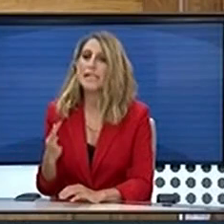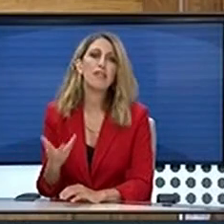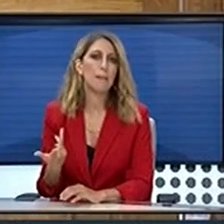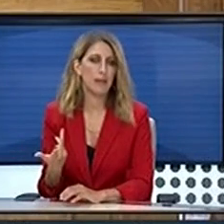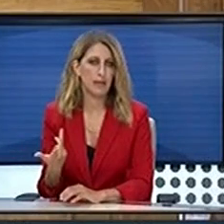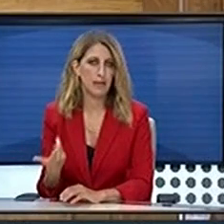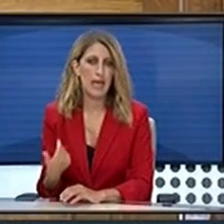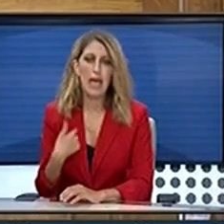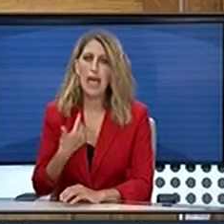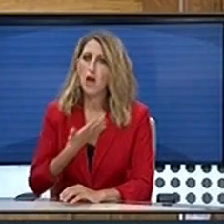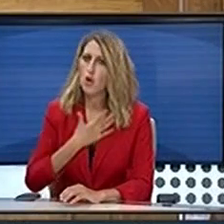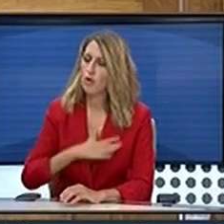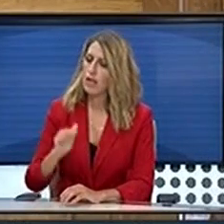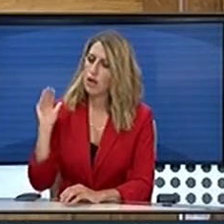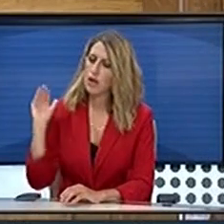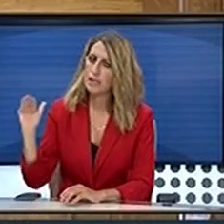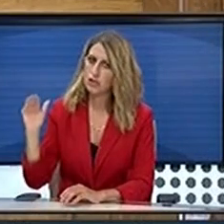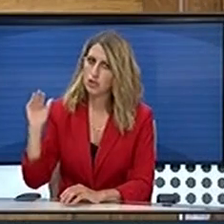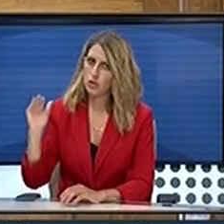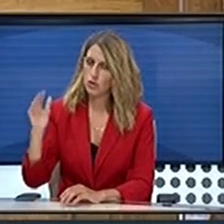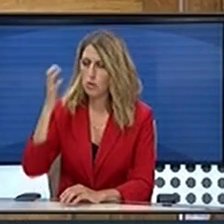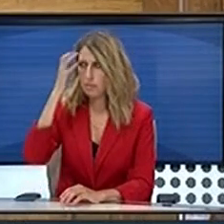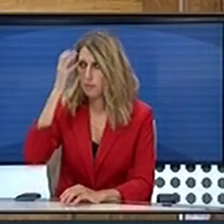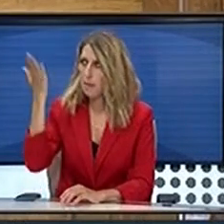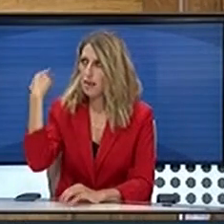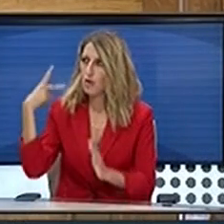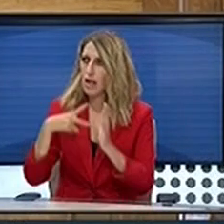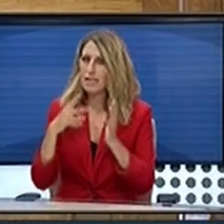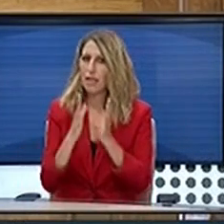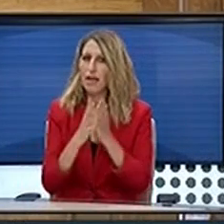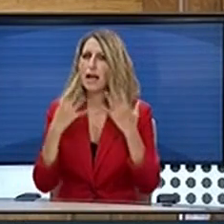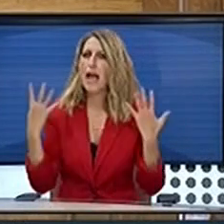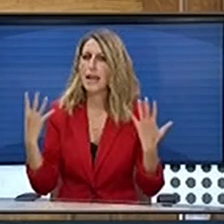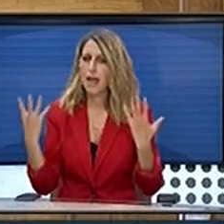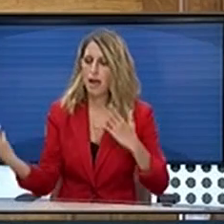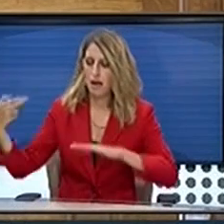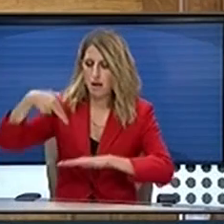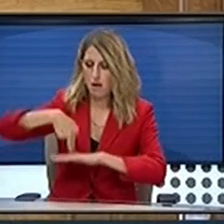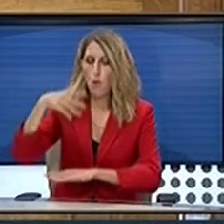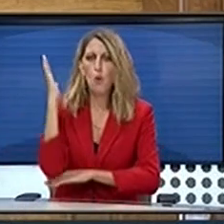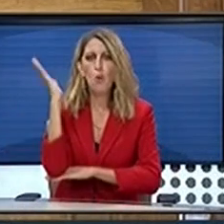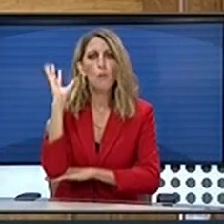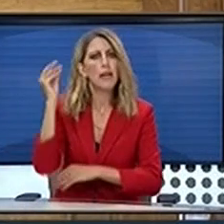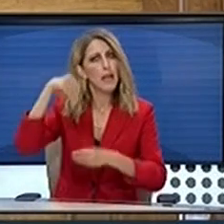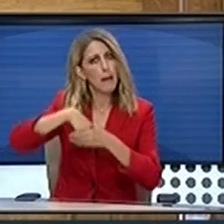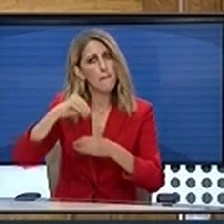πει σε μία ομιλία σας το 2019 στη Βουλή και το οποίο έχετε αναφέρει και στο βιβλίο σας